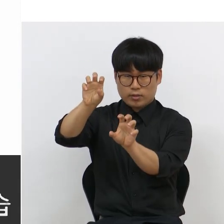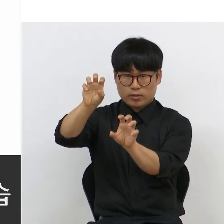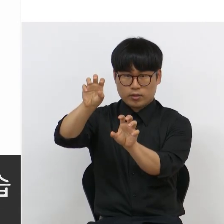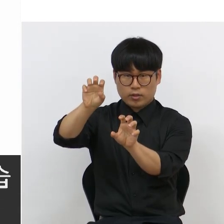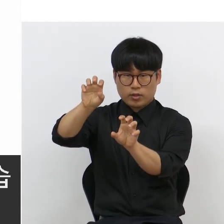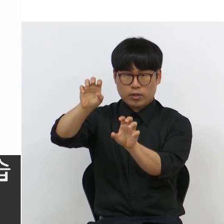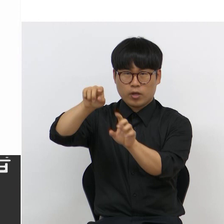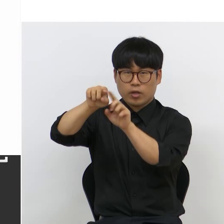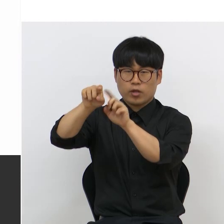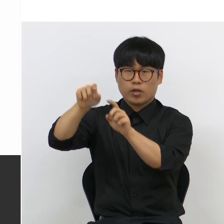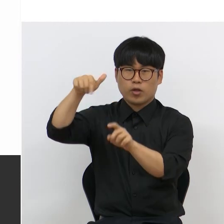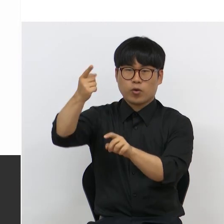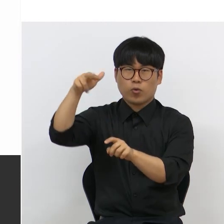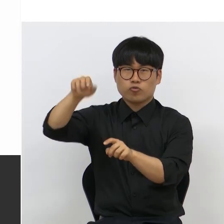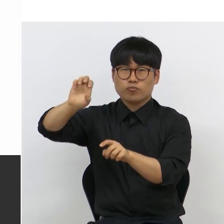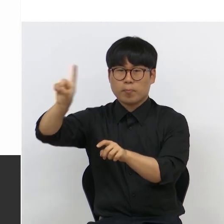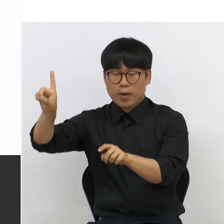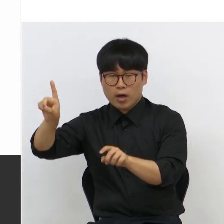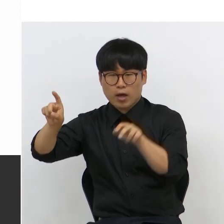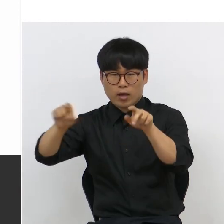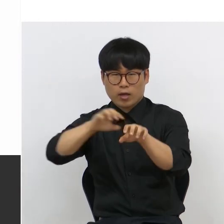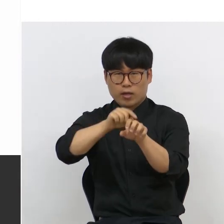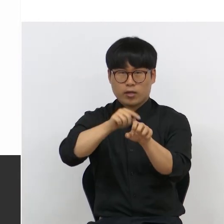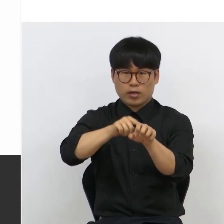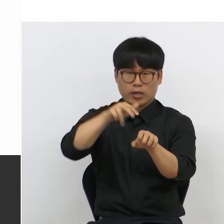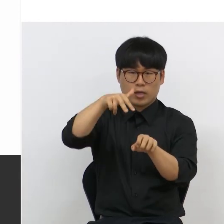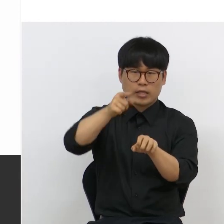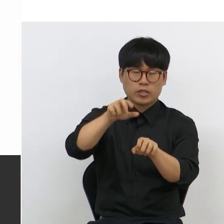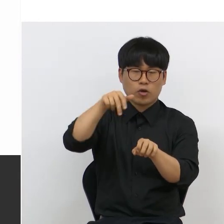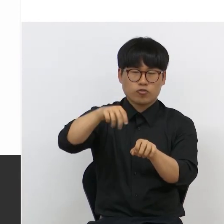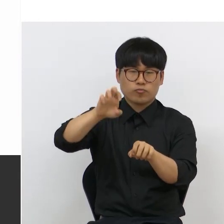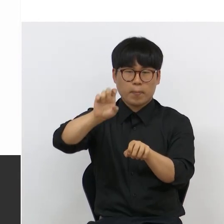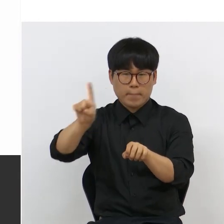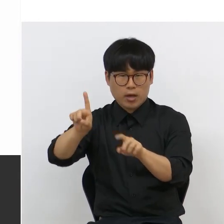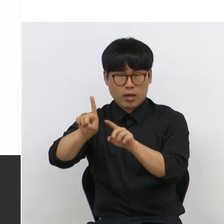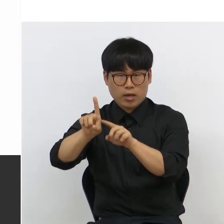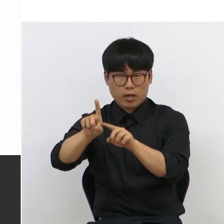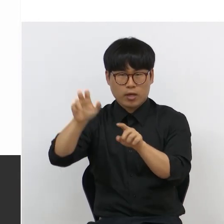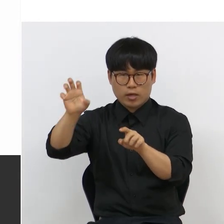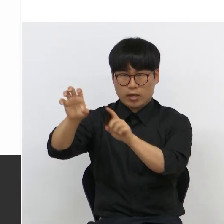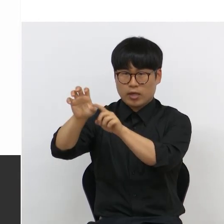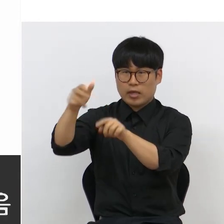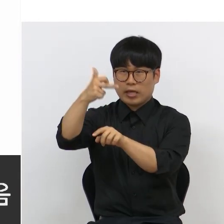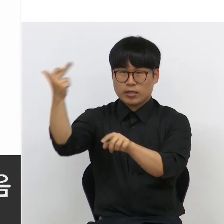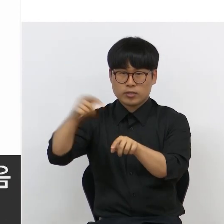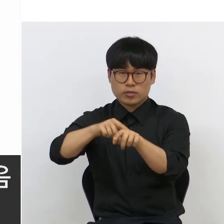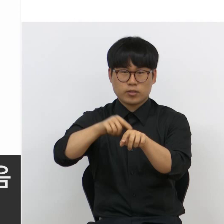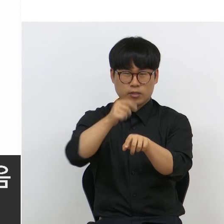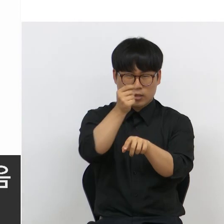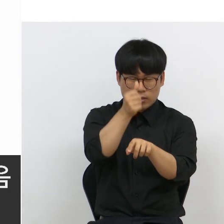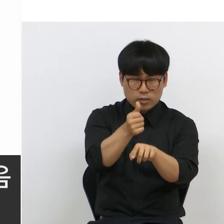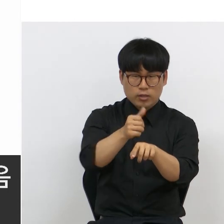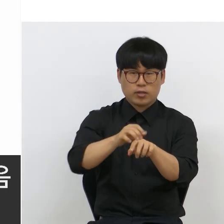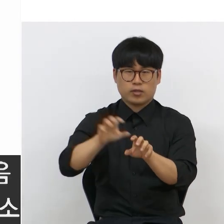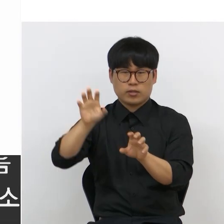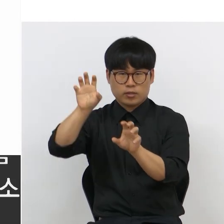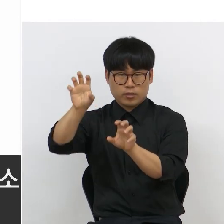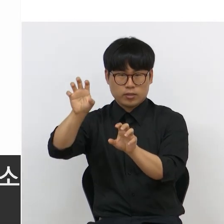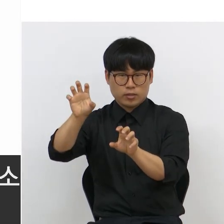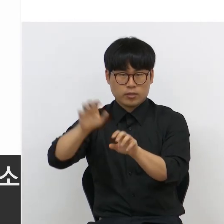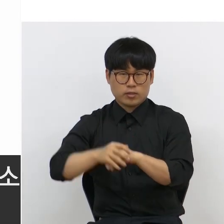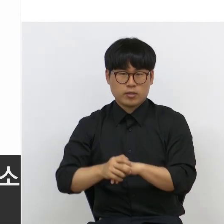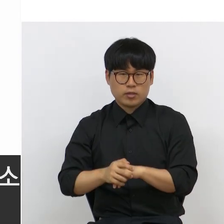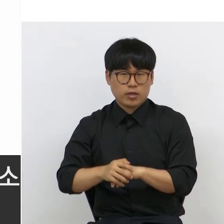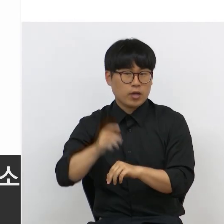저주파 쪽에 많고, 모음의 에너지가 조금 더 크고 자음의 에너지는 좀 작아서 소리 크기가 좀 작고, 그래서